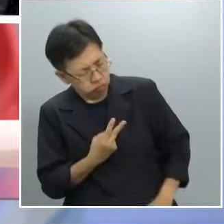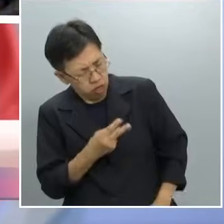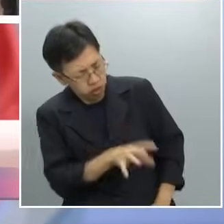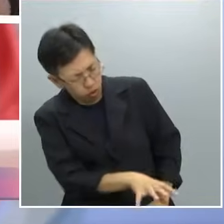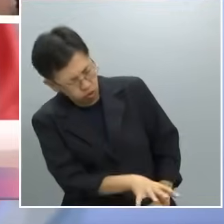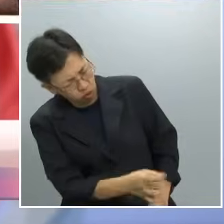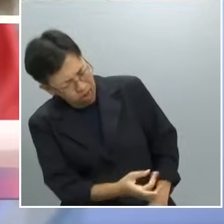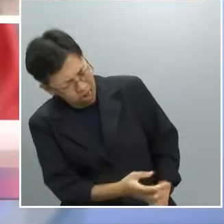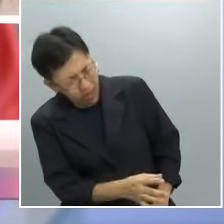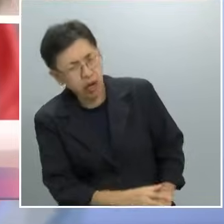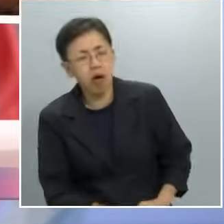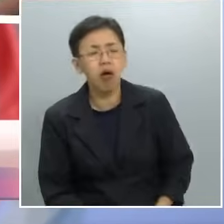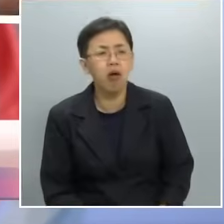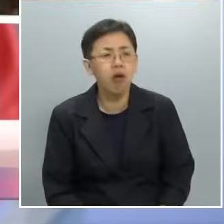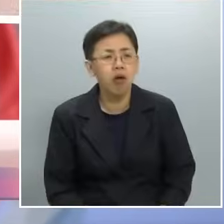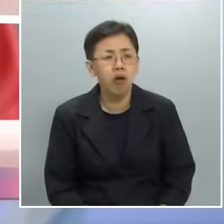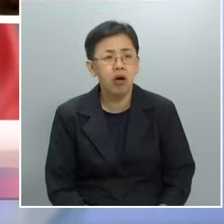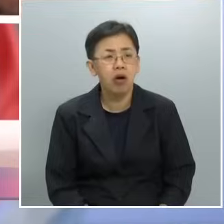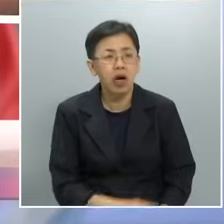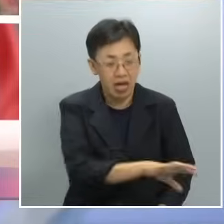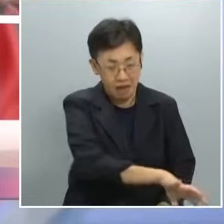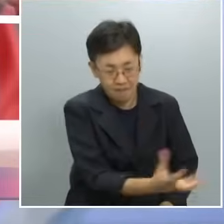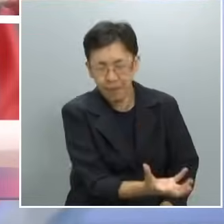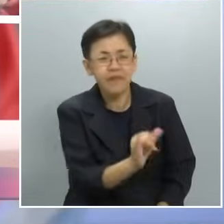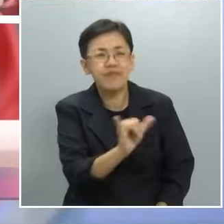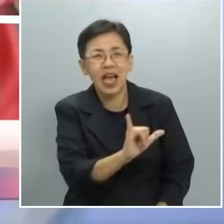ไร มันอ๋อมัน